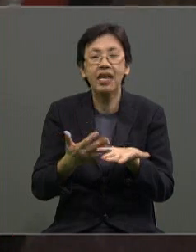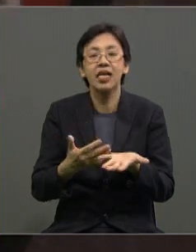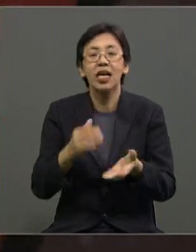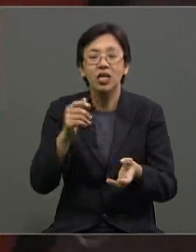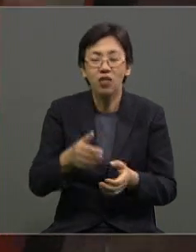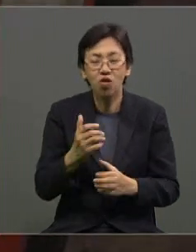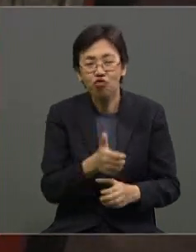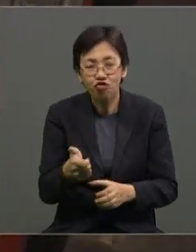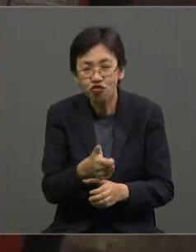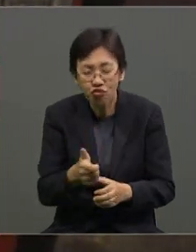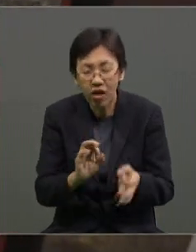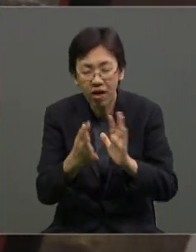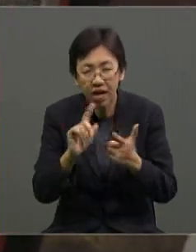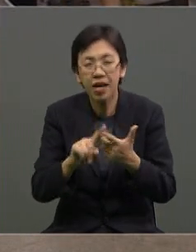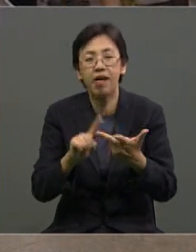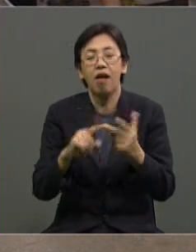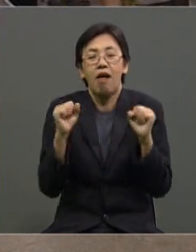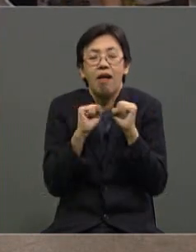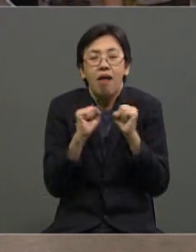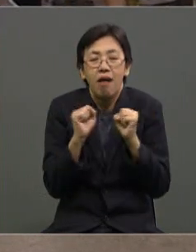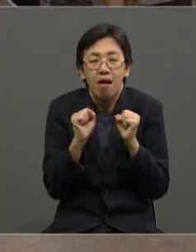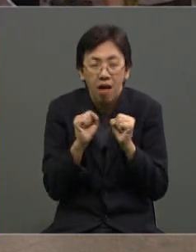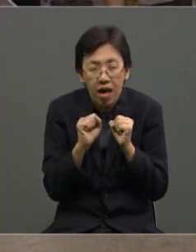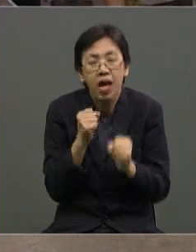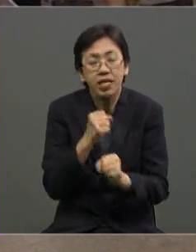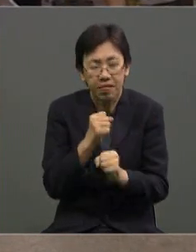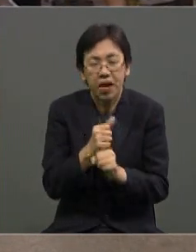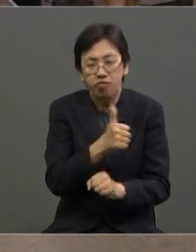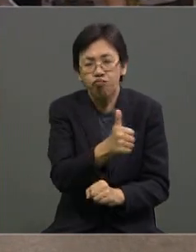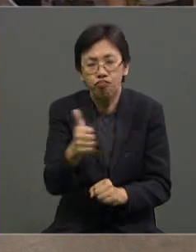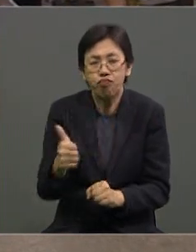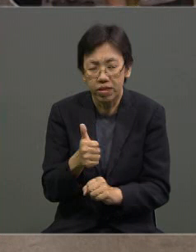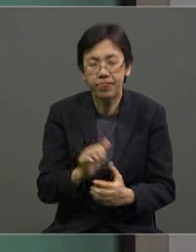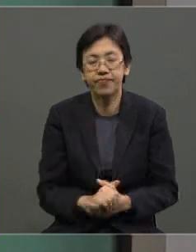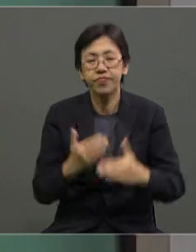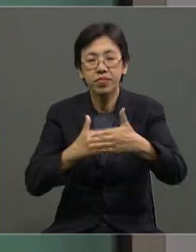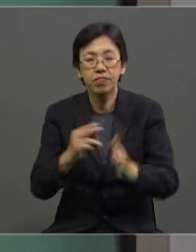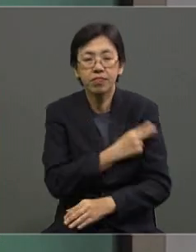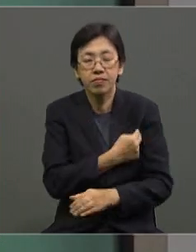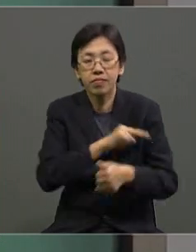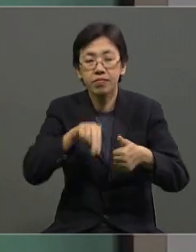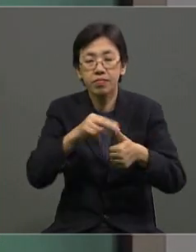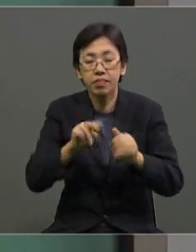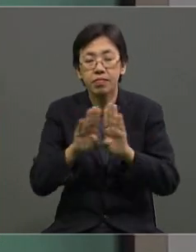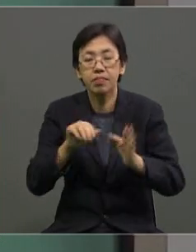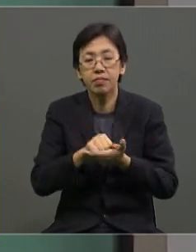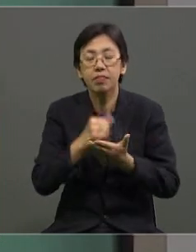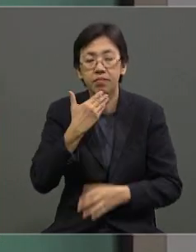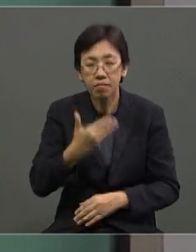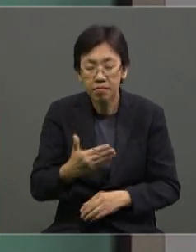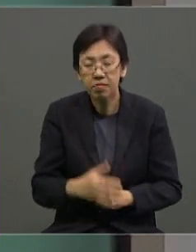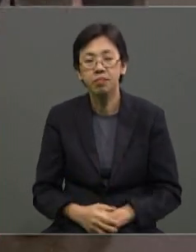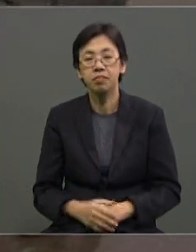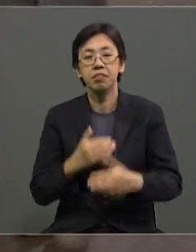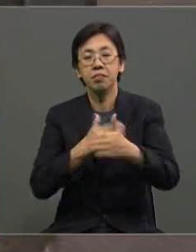ดับเพลิงและแอร์ในอาคารผู้โดยสารยังใช้งานได้ทุกจุดห้องปฐมพยาบาลเปิดให้บริการตลอด